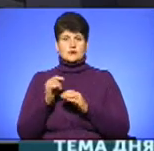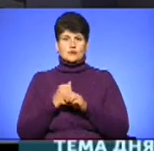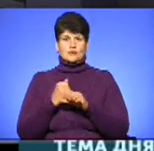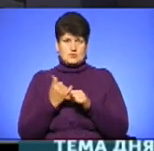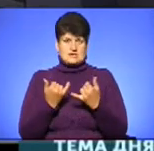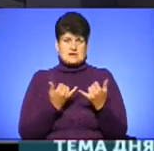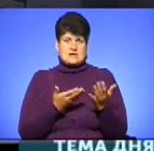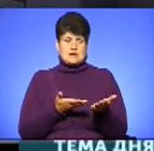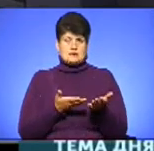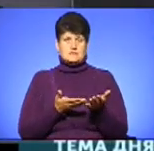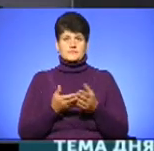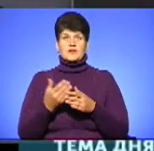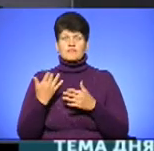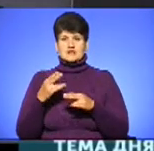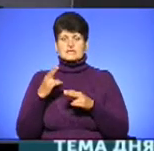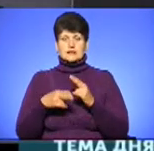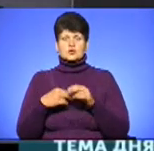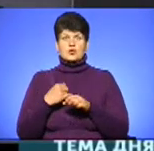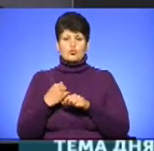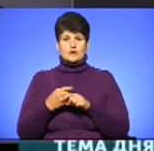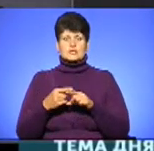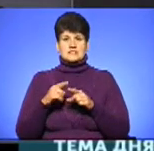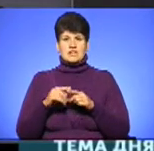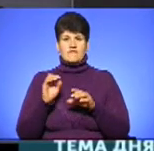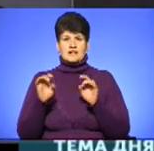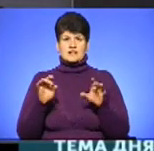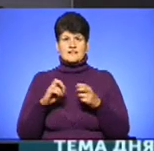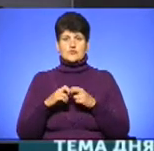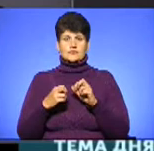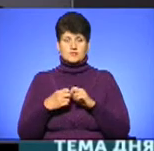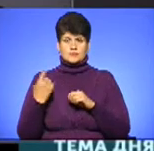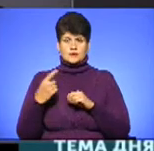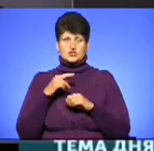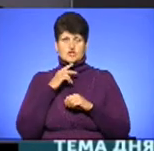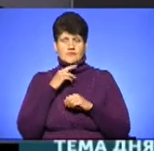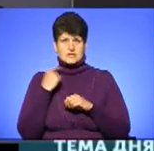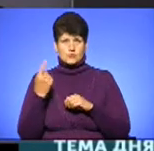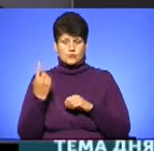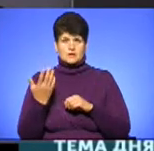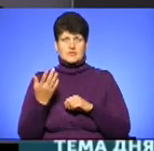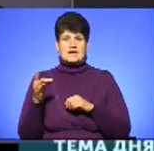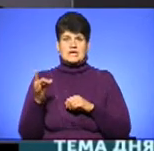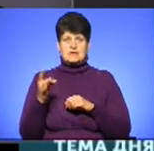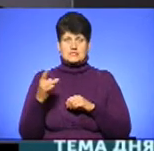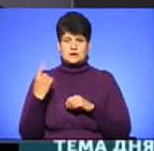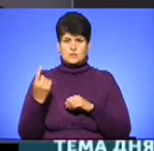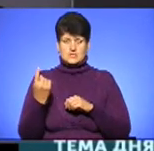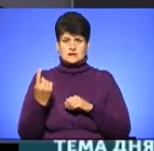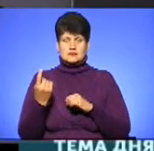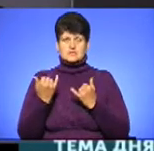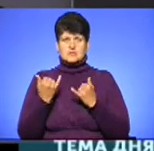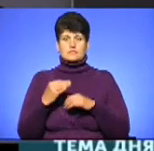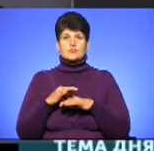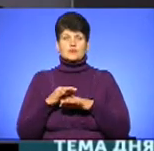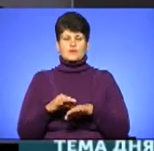саме зараз. Де завершена вже та робота тої вакцинації? Це в Івано-Франківській області, в Чернівецькій, в Рівненській областях. В даний час